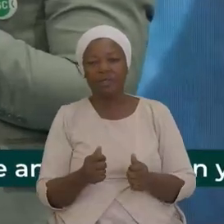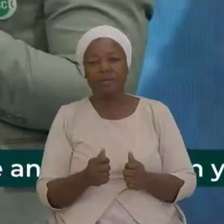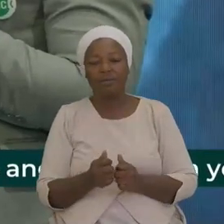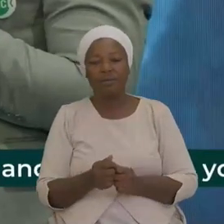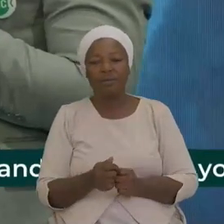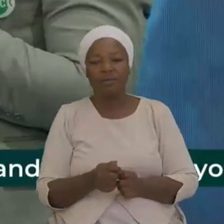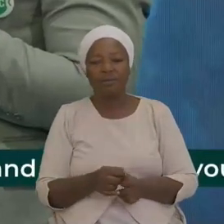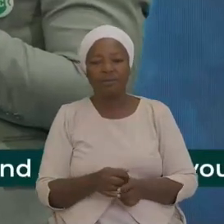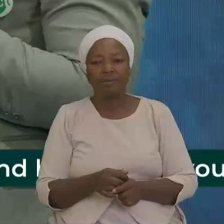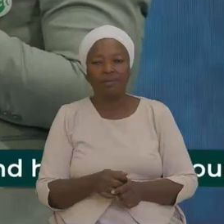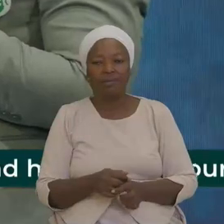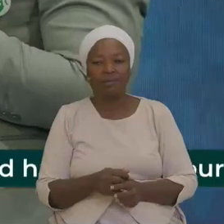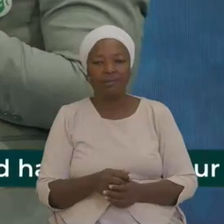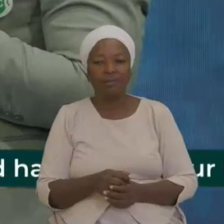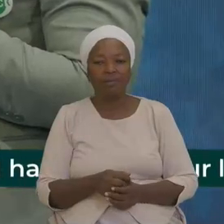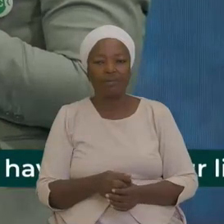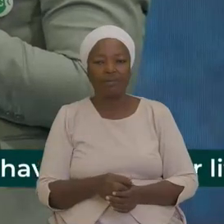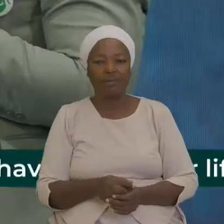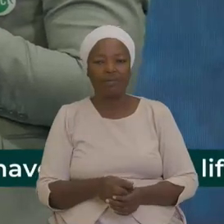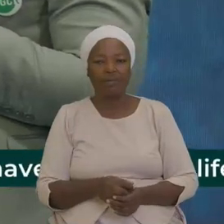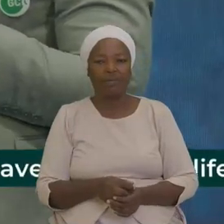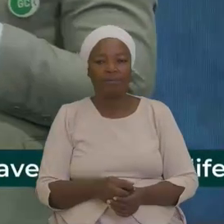Dépêchons-nous, s'il vous plaît.